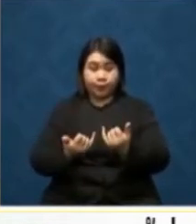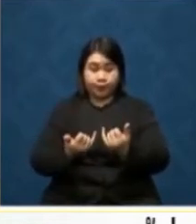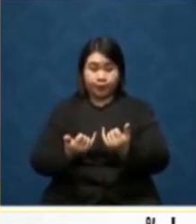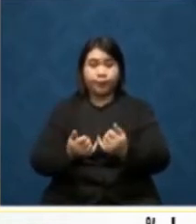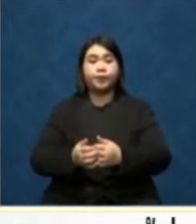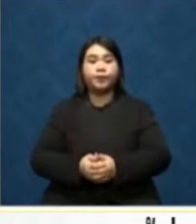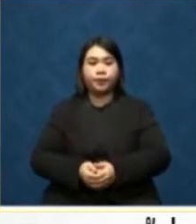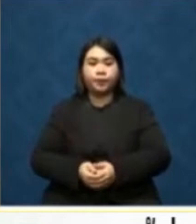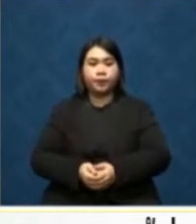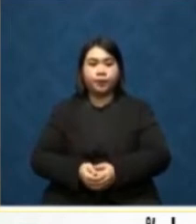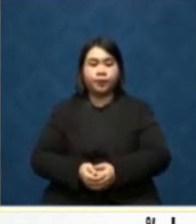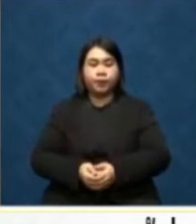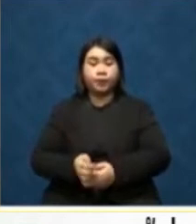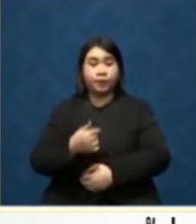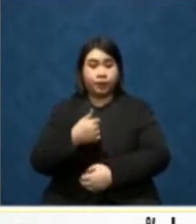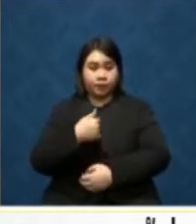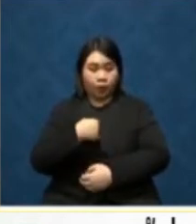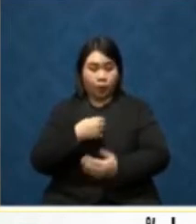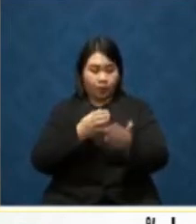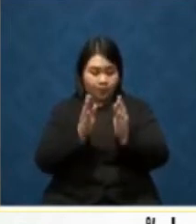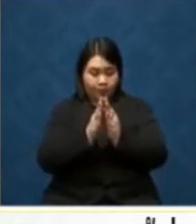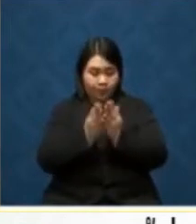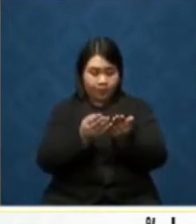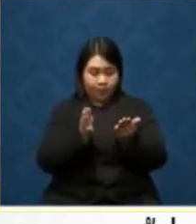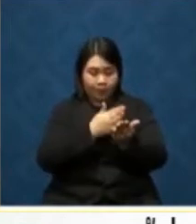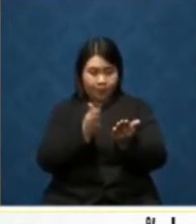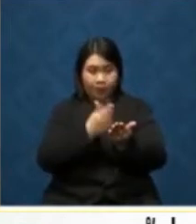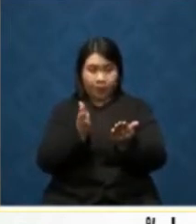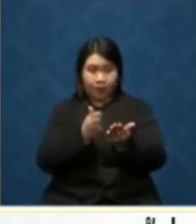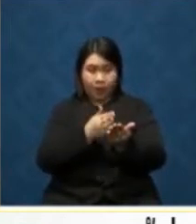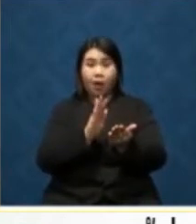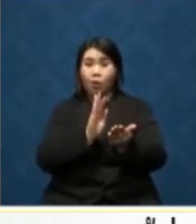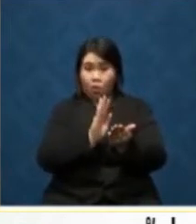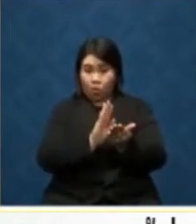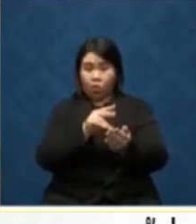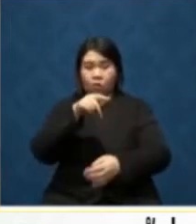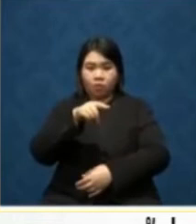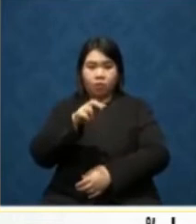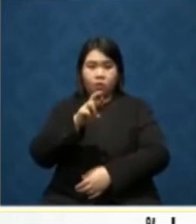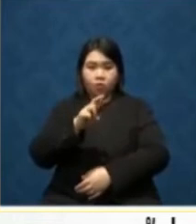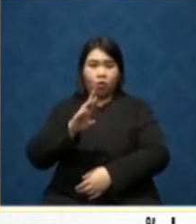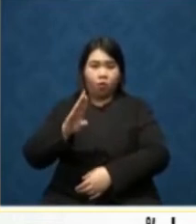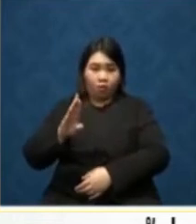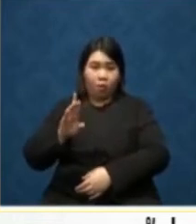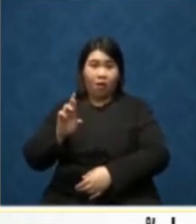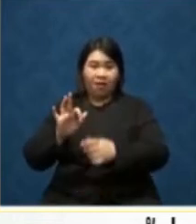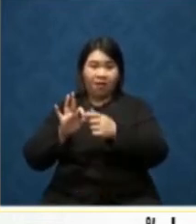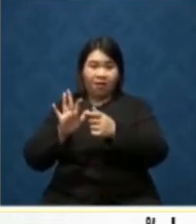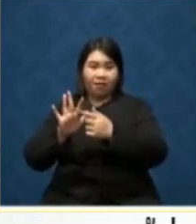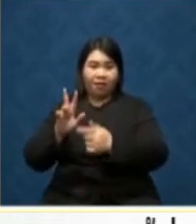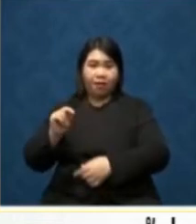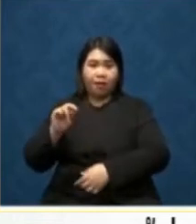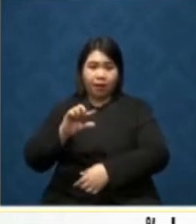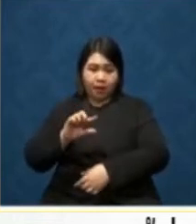อน ยงหดสกนคร เกต 2 พักเพื่อไทยถาประทานครับ ผมได้ศึกษาและอานดู